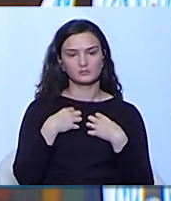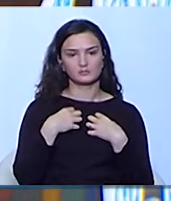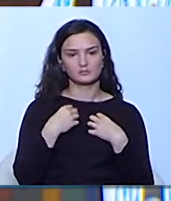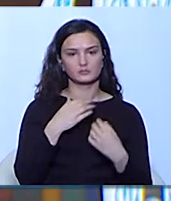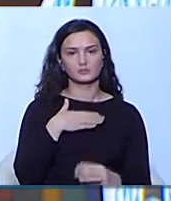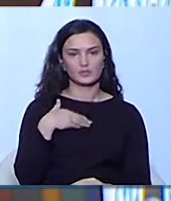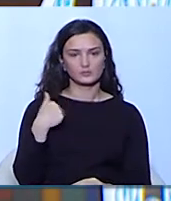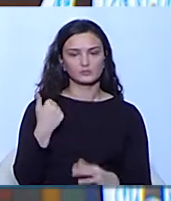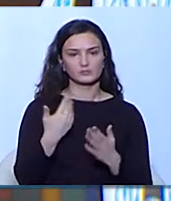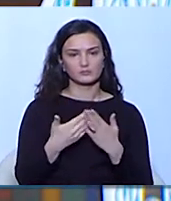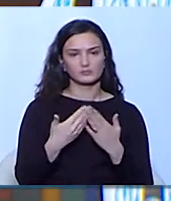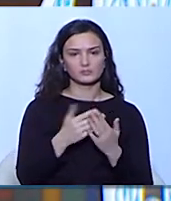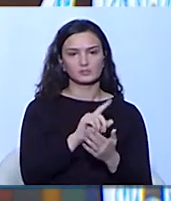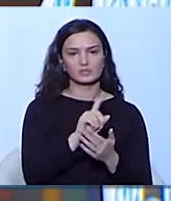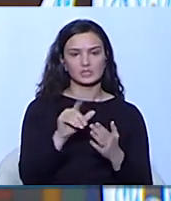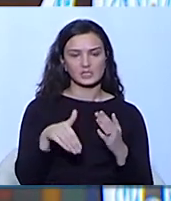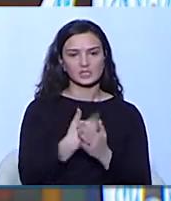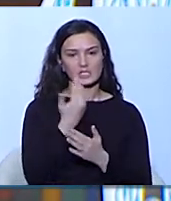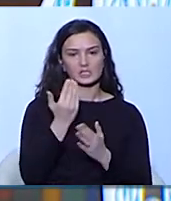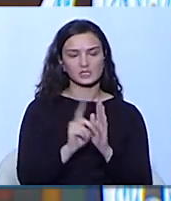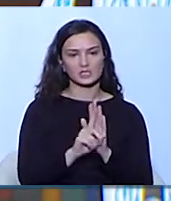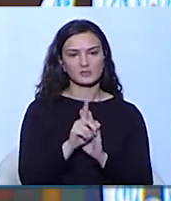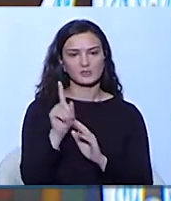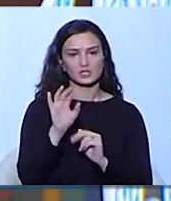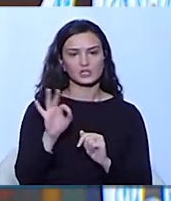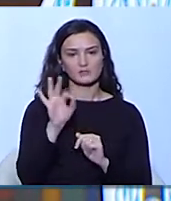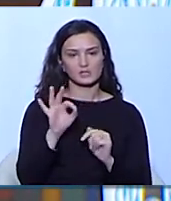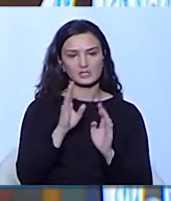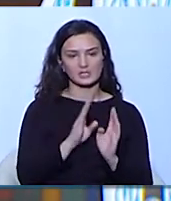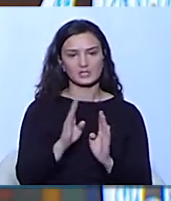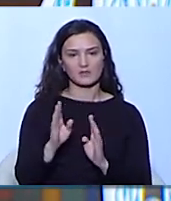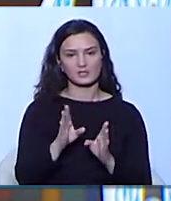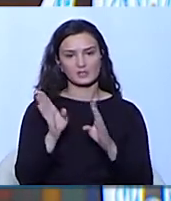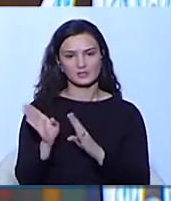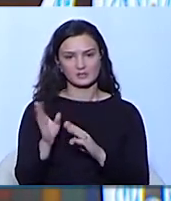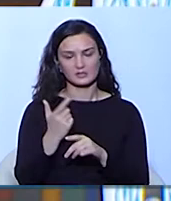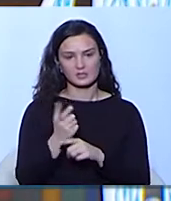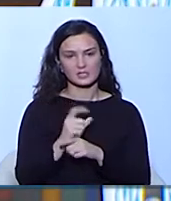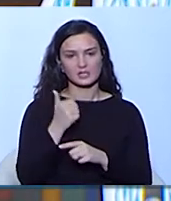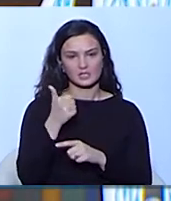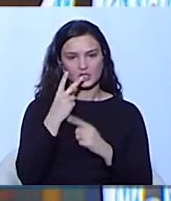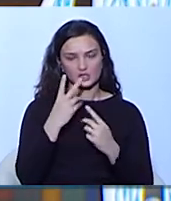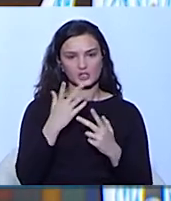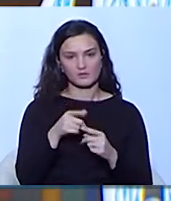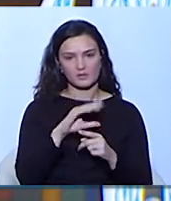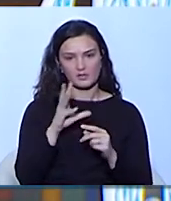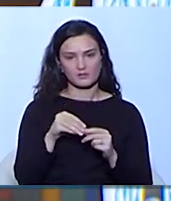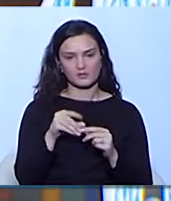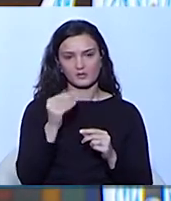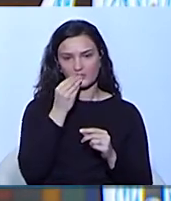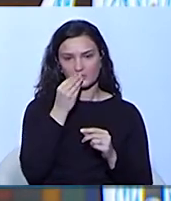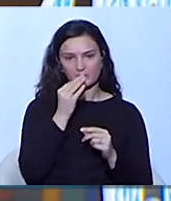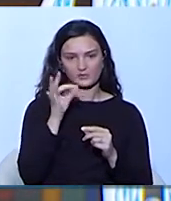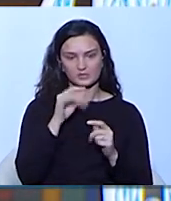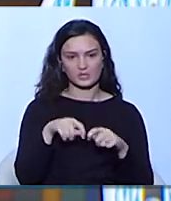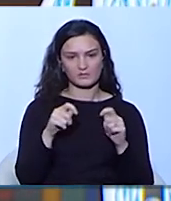არ უნდა ვთქვათ რაღაცა სიახლის დაწყება. რაც შეეხება ქცევით ნაწილს, ძალიან კარგად ჩანს ეს ყველაფერი. მაგალითად, კვების